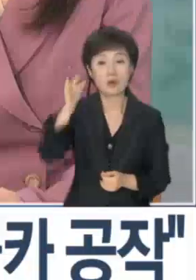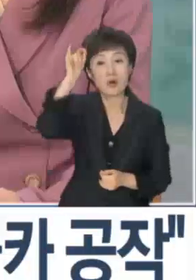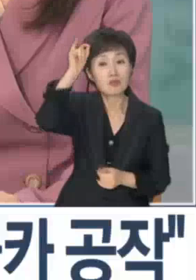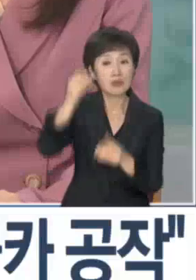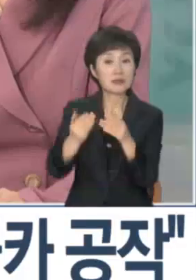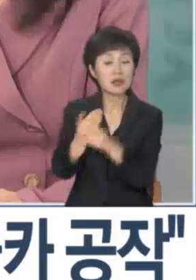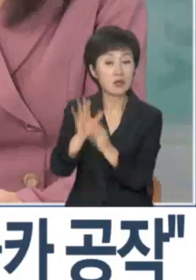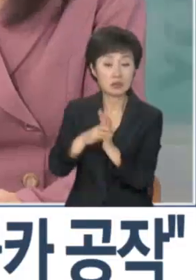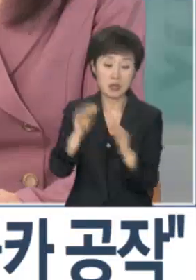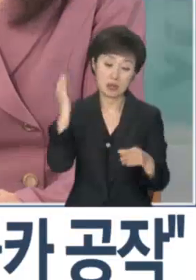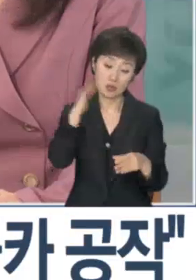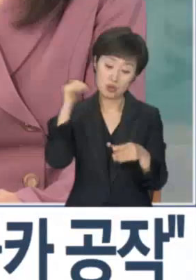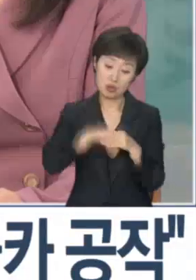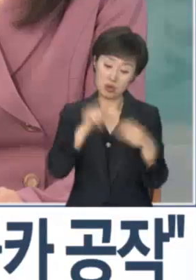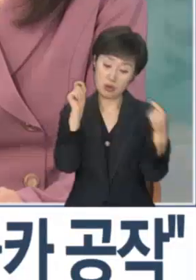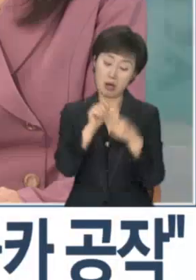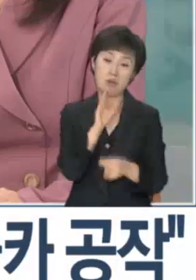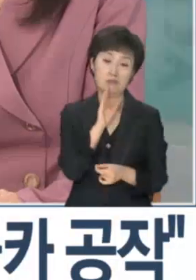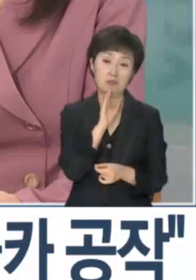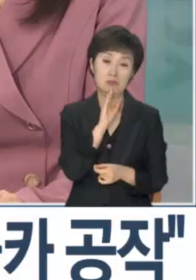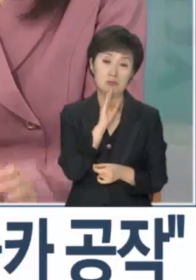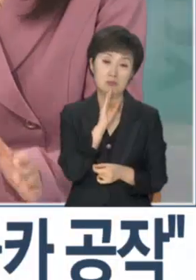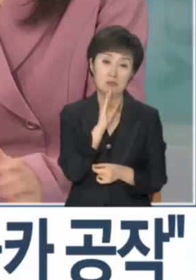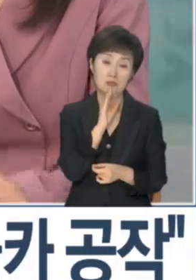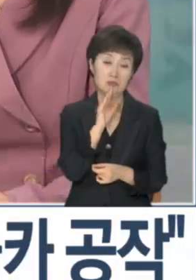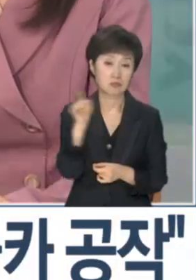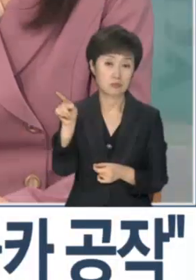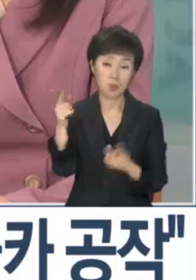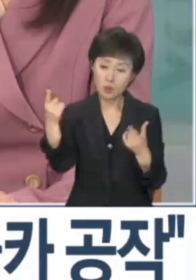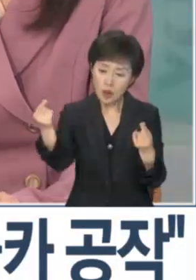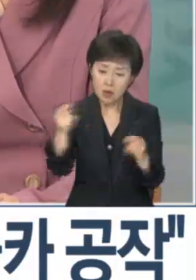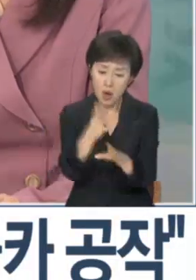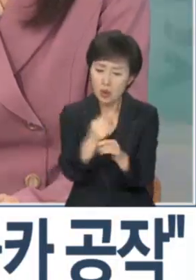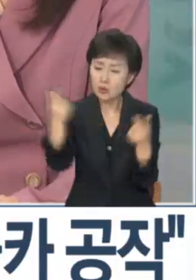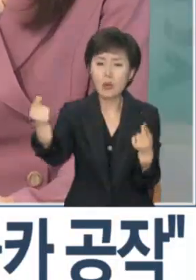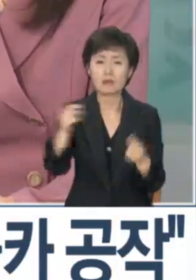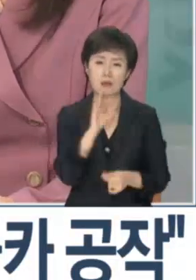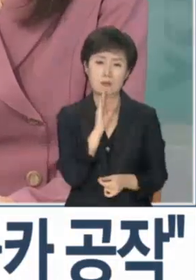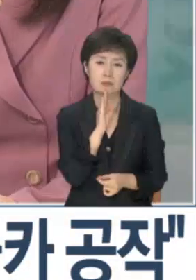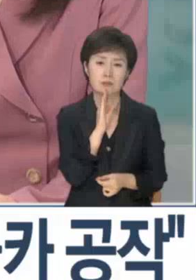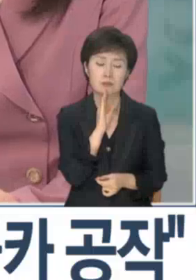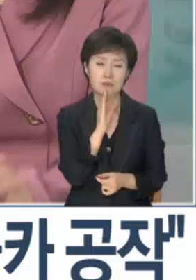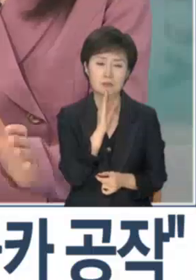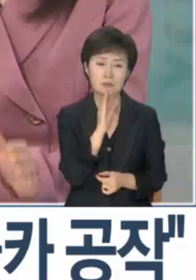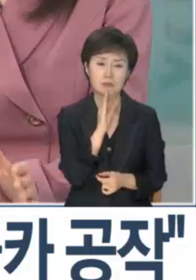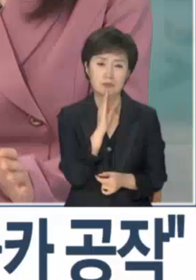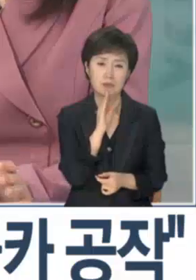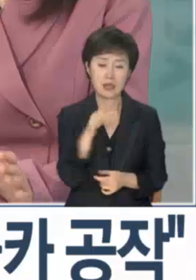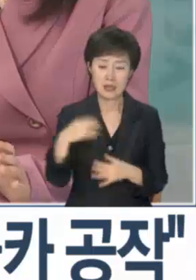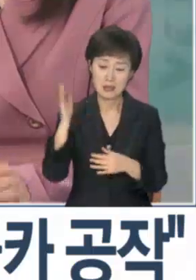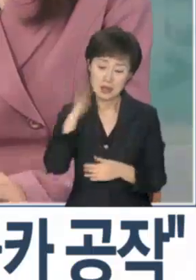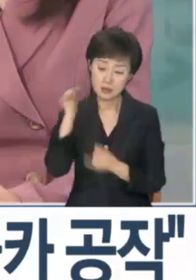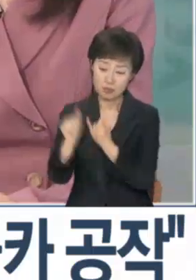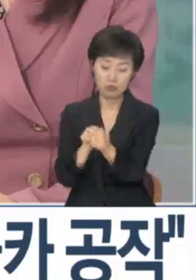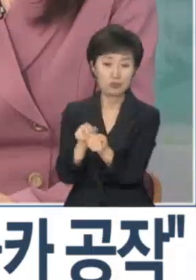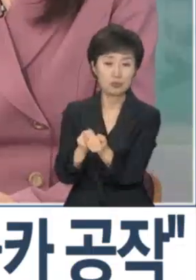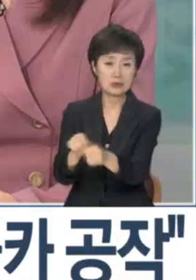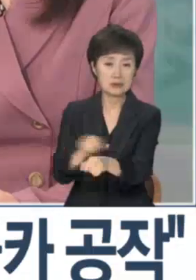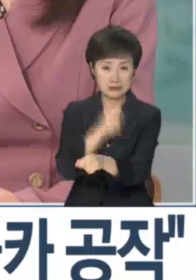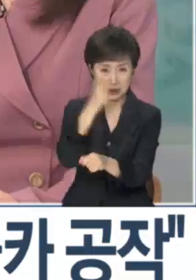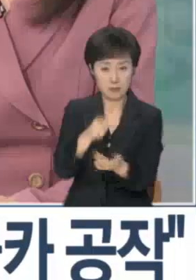특검도 대선 직전에 있었던 것인데 그렇다면 그것도 시기가 잘못됐던 것인지 묻고 싶고요. 그리고 이 김건희 여사에 대한